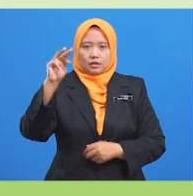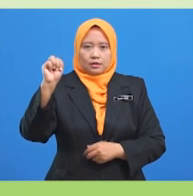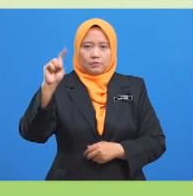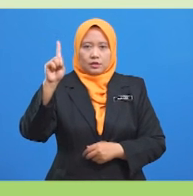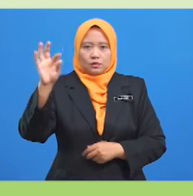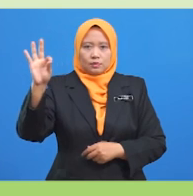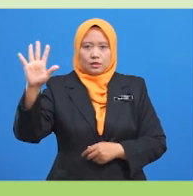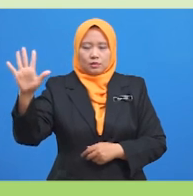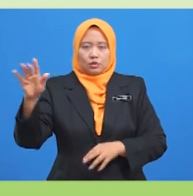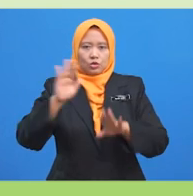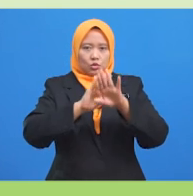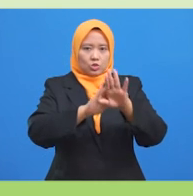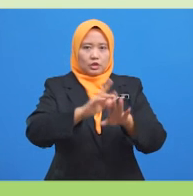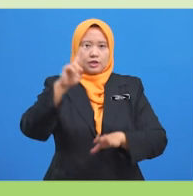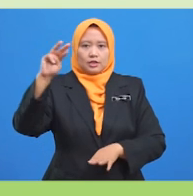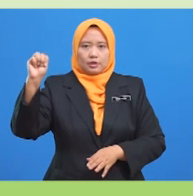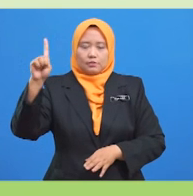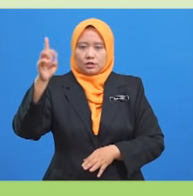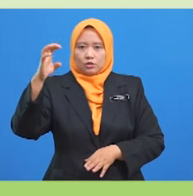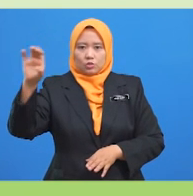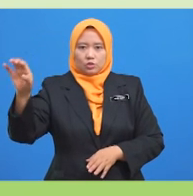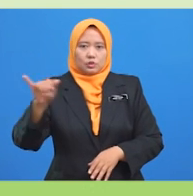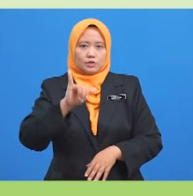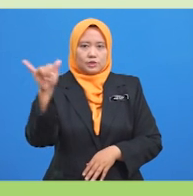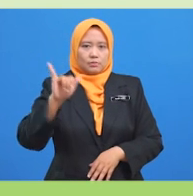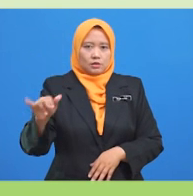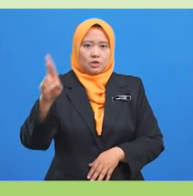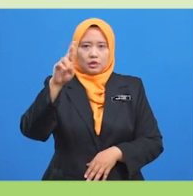RM195 tolak kos tetap RM100 sama dengan